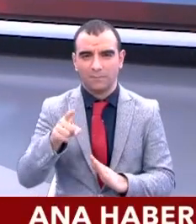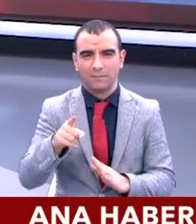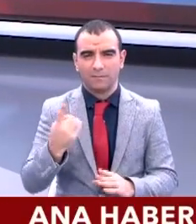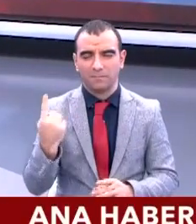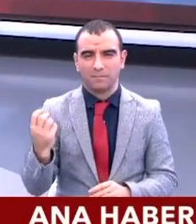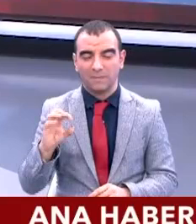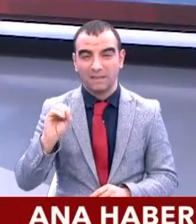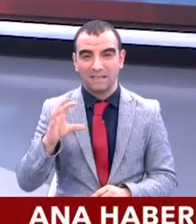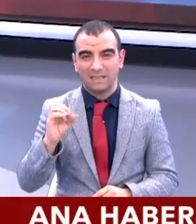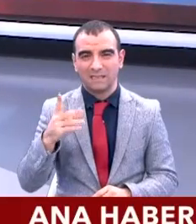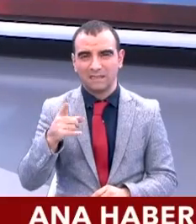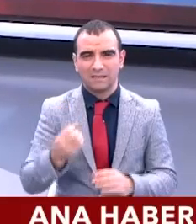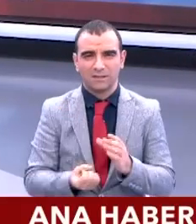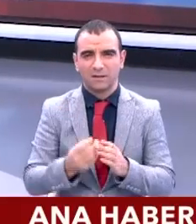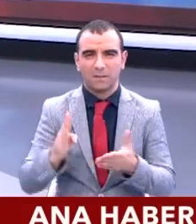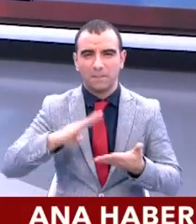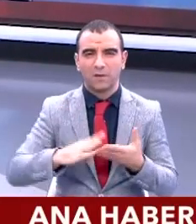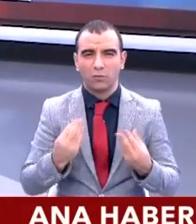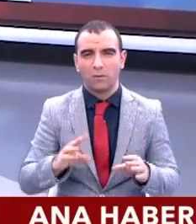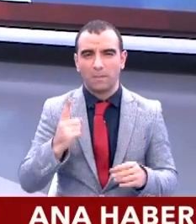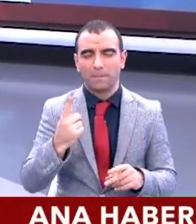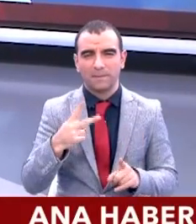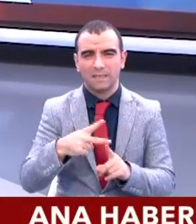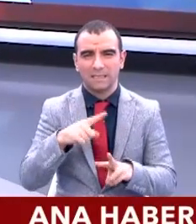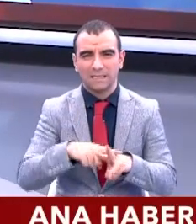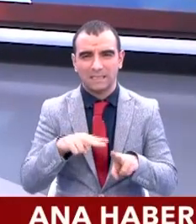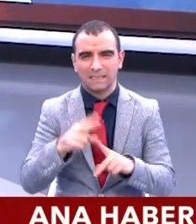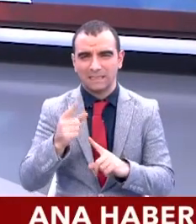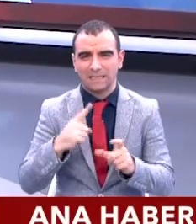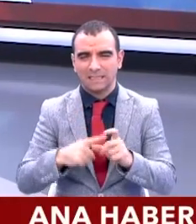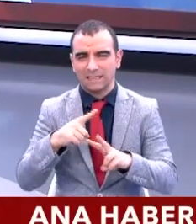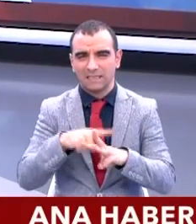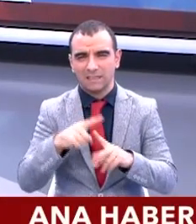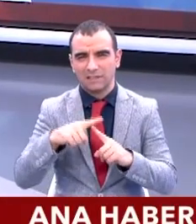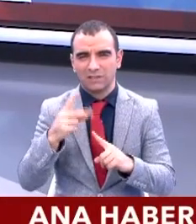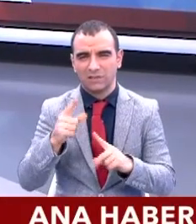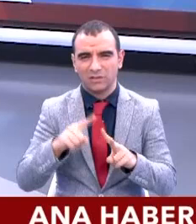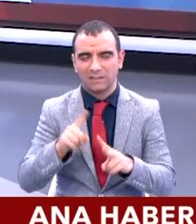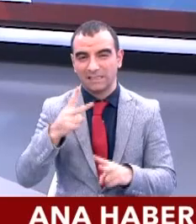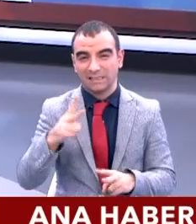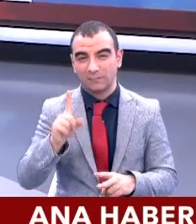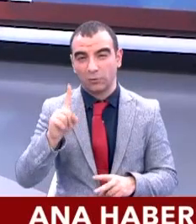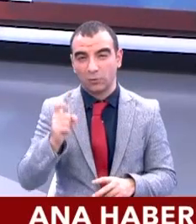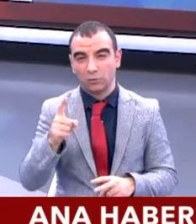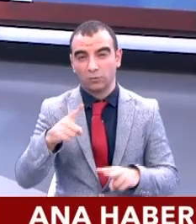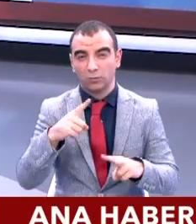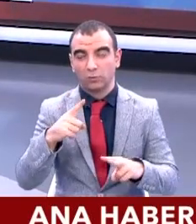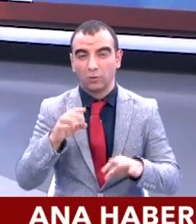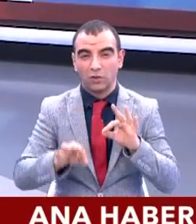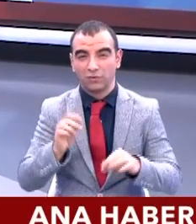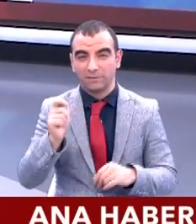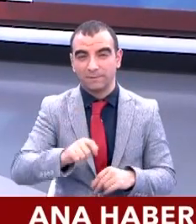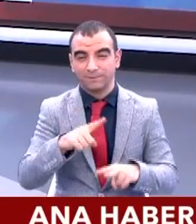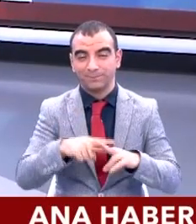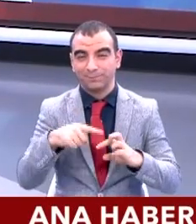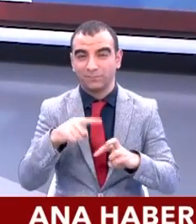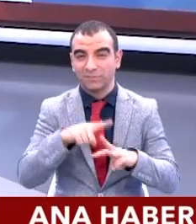barışmamış Zeki Çetin Sayın Zeki Çetin akademik bir araştırması vardı 2019'da yapmıştı Arel Üniversitesi'nde y kuşağının politik pazarı diye